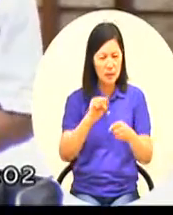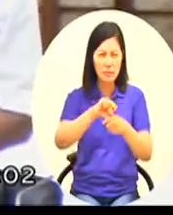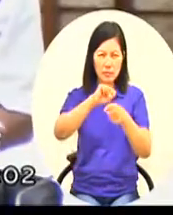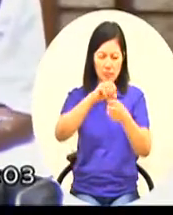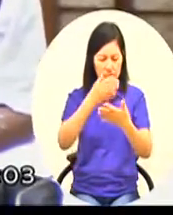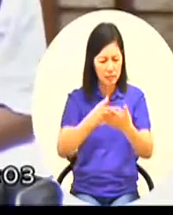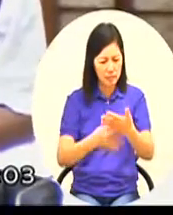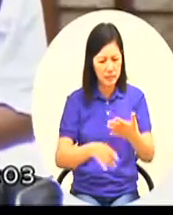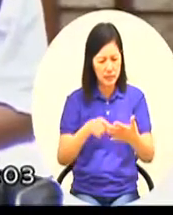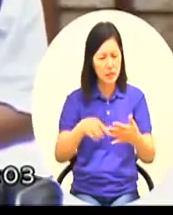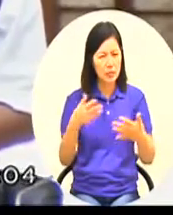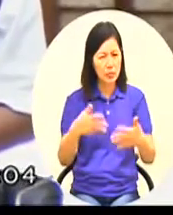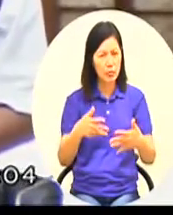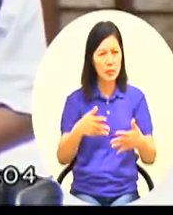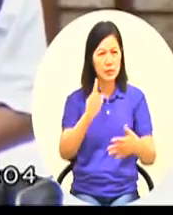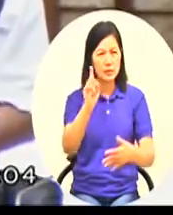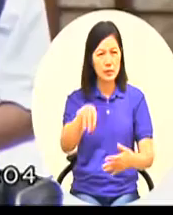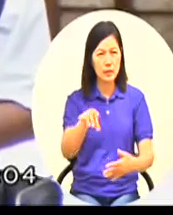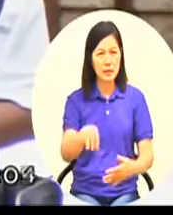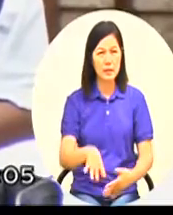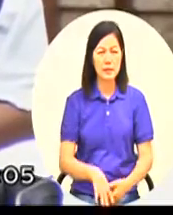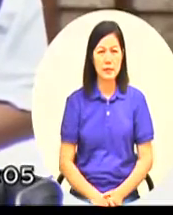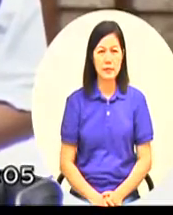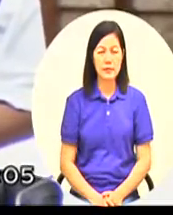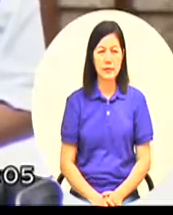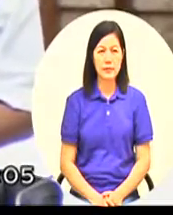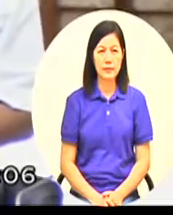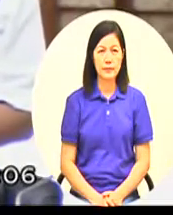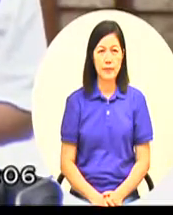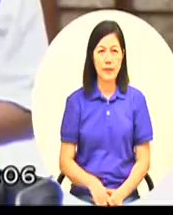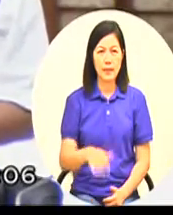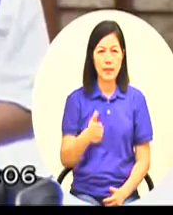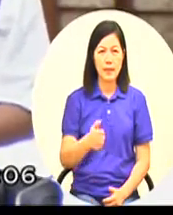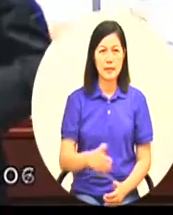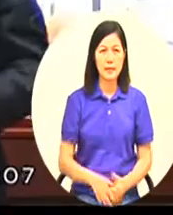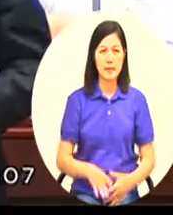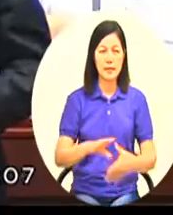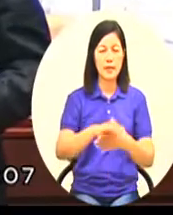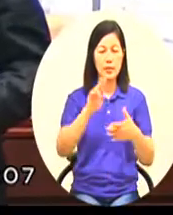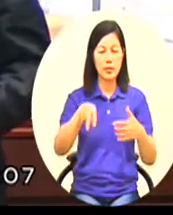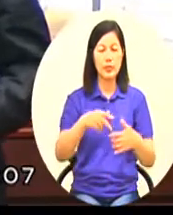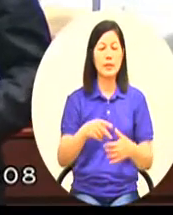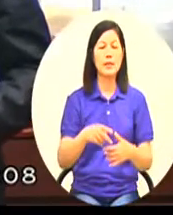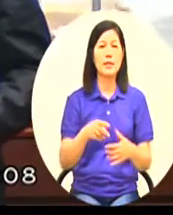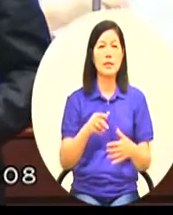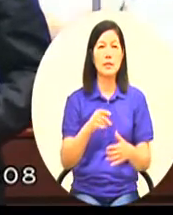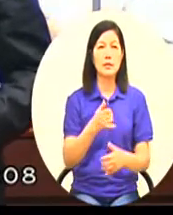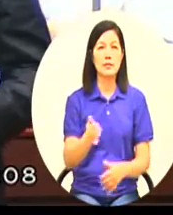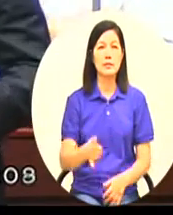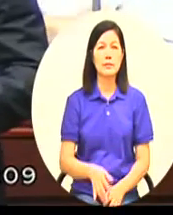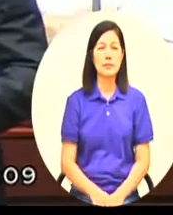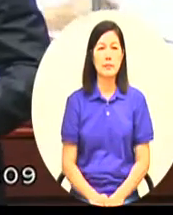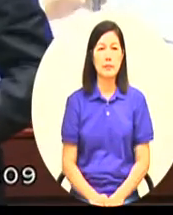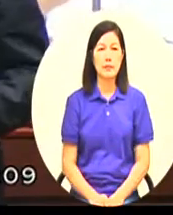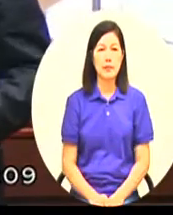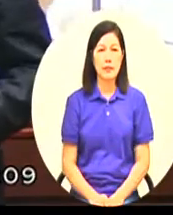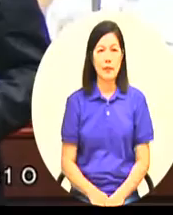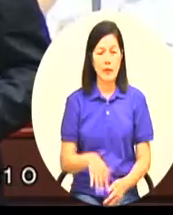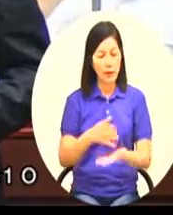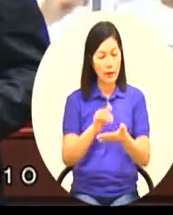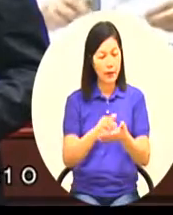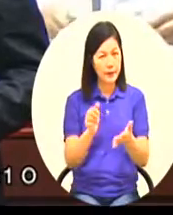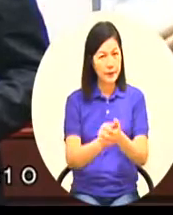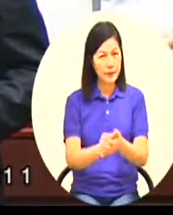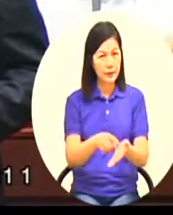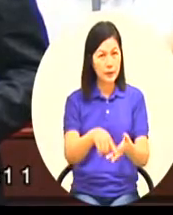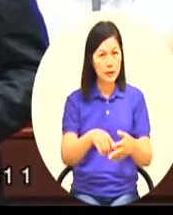问题是在哪里？ 谢谢赵先生，谢谢刘莹。我们这个统计的期间是今